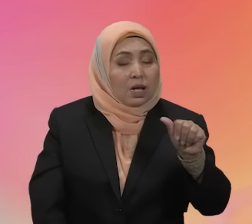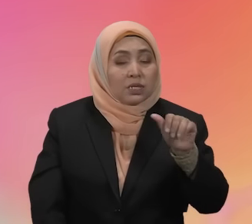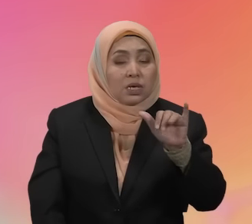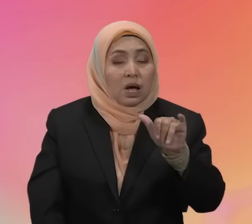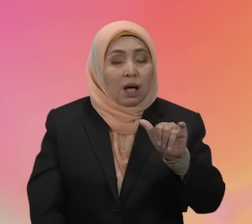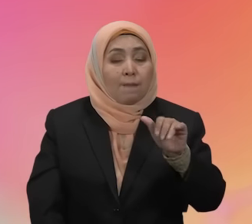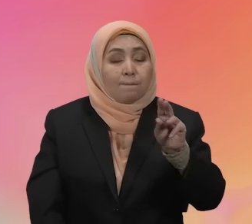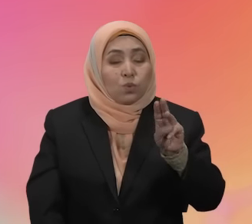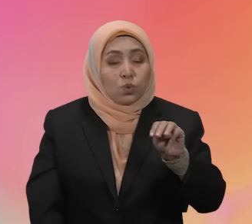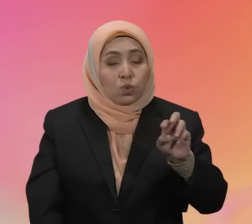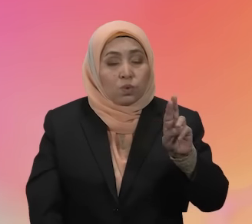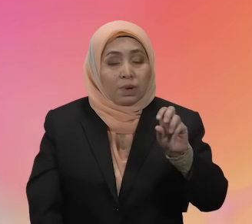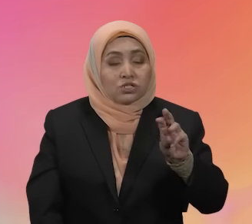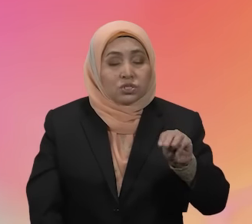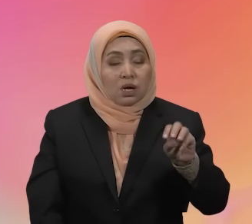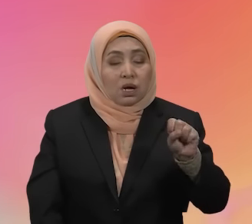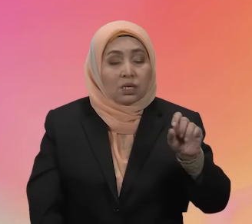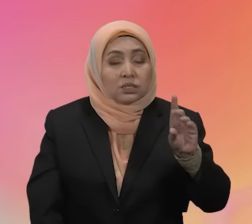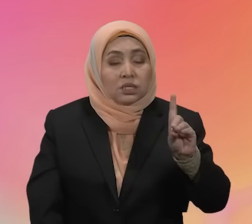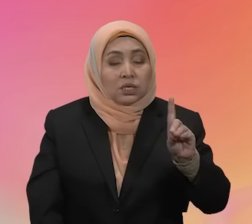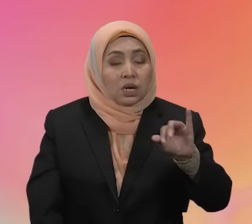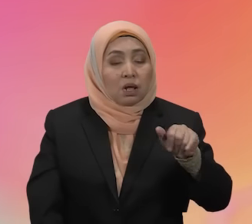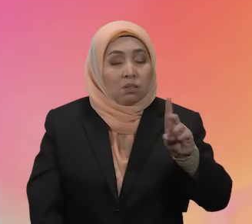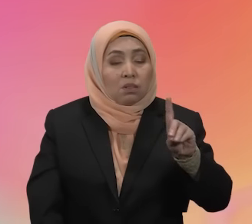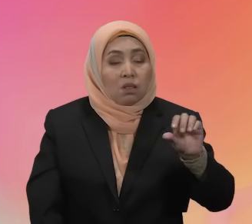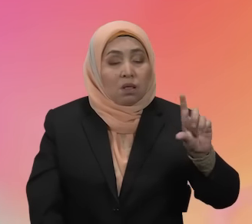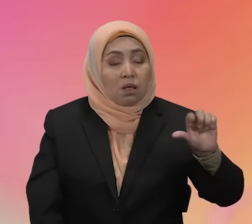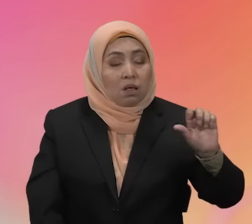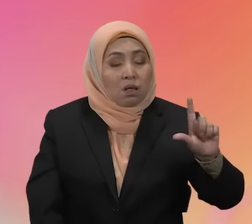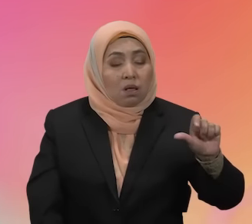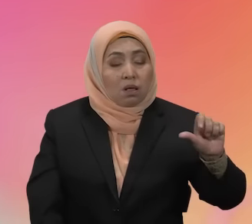إنما يعمر مساجد